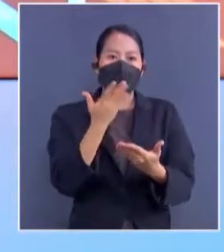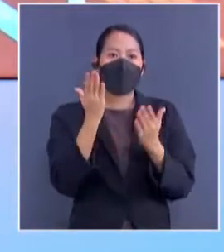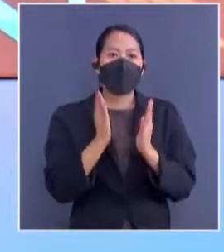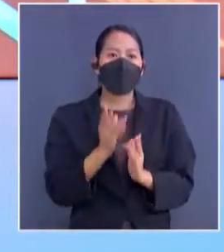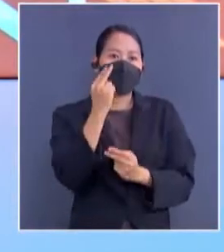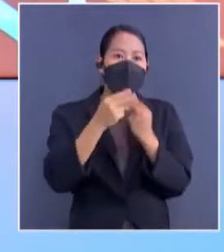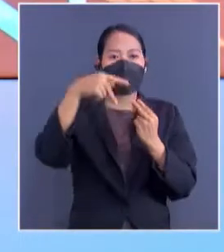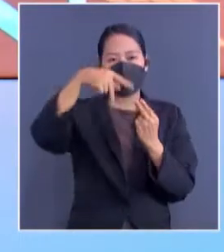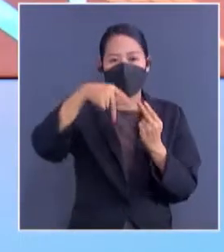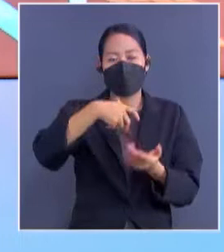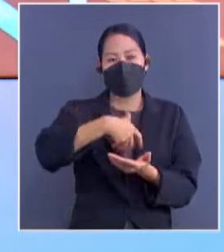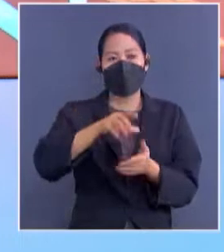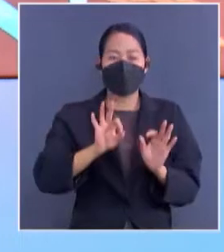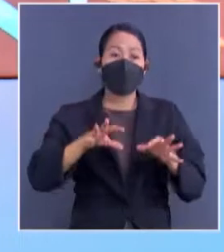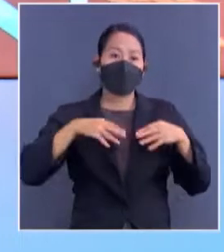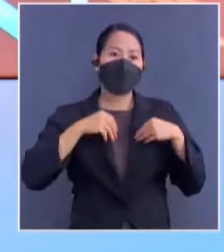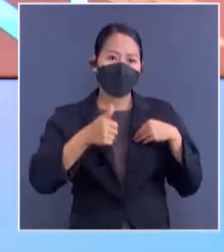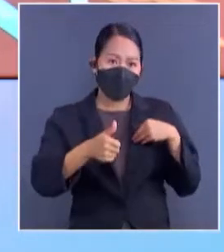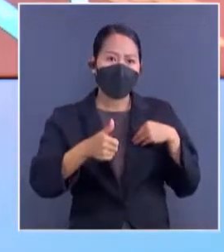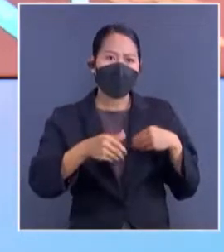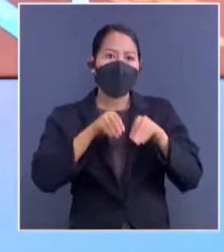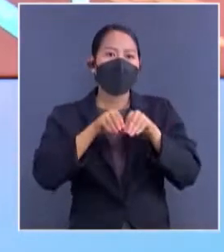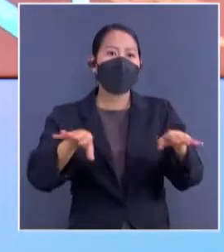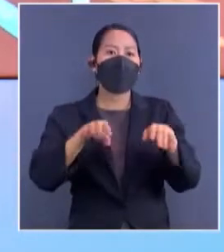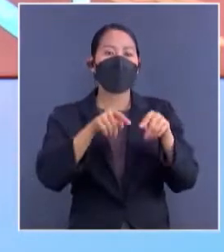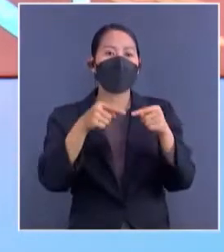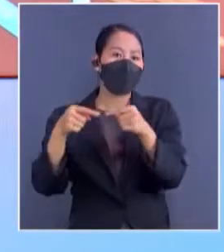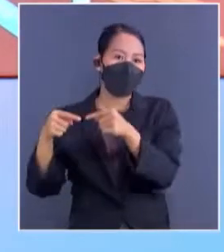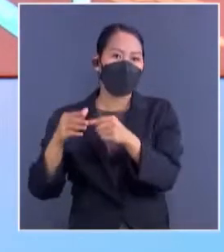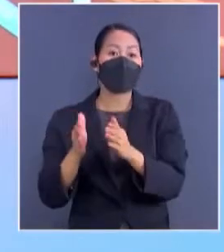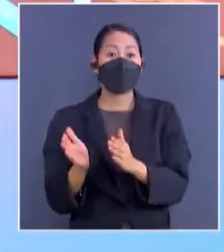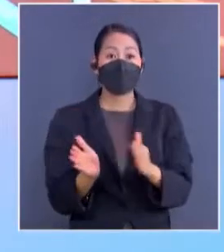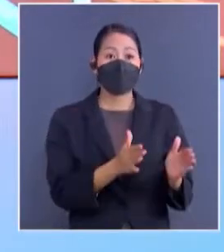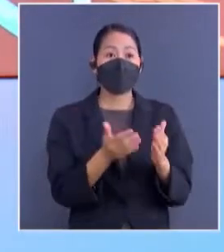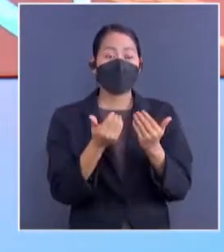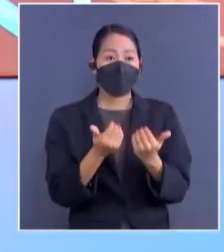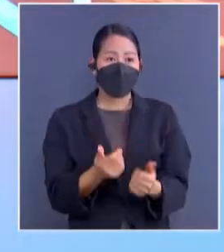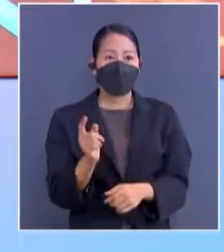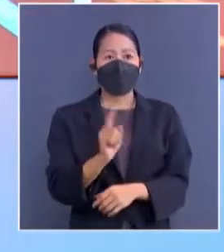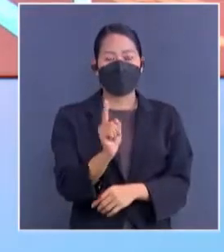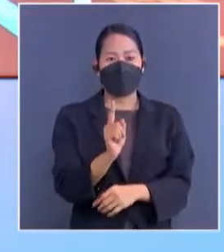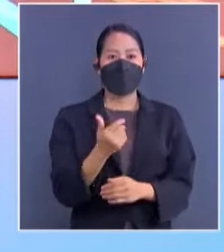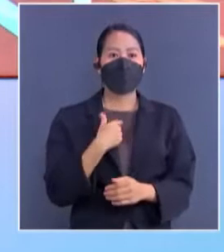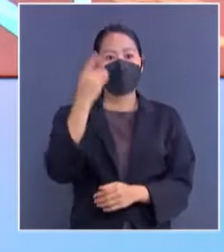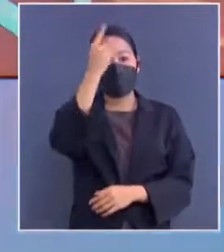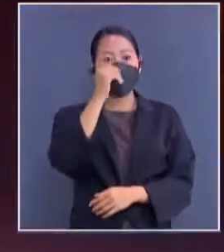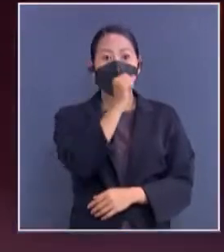จะควงคุณอรวีคุณธีรนัยนะคะแล้วก็คุณอลิสก็มาร้องเพลงอมตะเอาใจแฟนๆให้หายคิดถึงกันไปเ